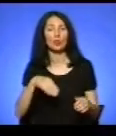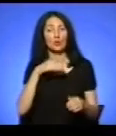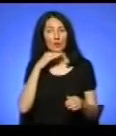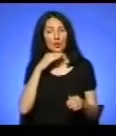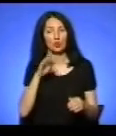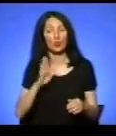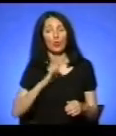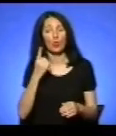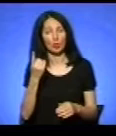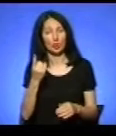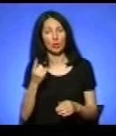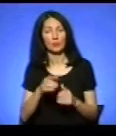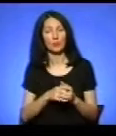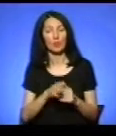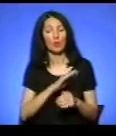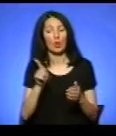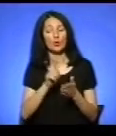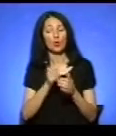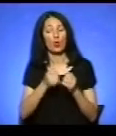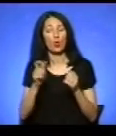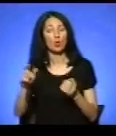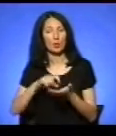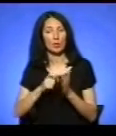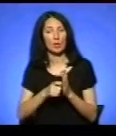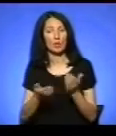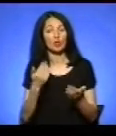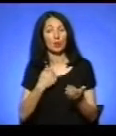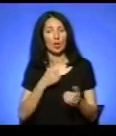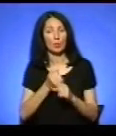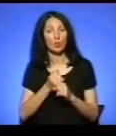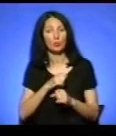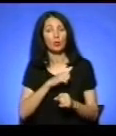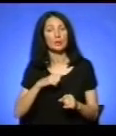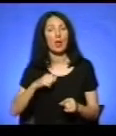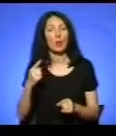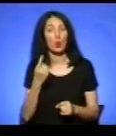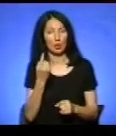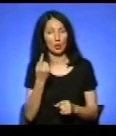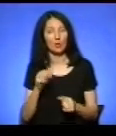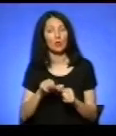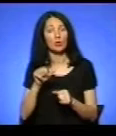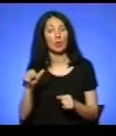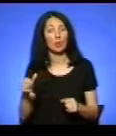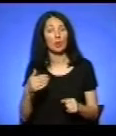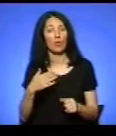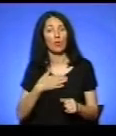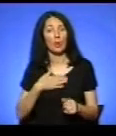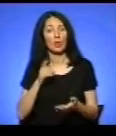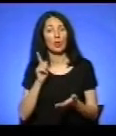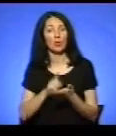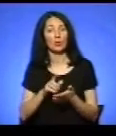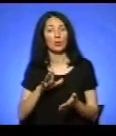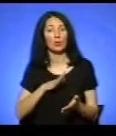заклад, не обов'язково в кожному кабінеті. Якщо я працюю сам один як ФОП, відокремлено, значить, в мене повинен бути ще й